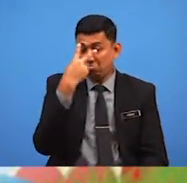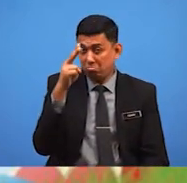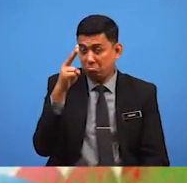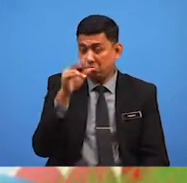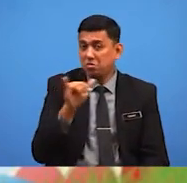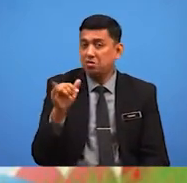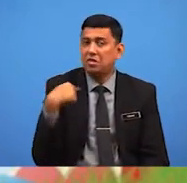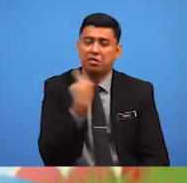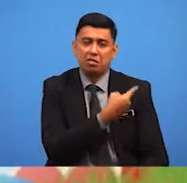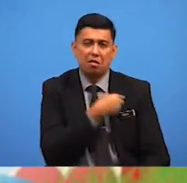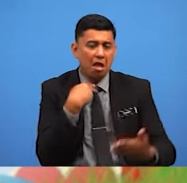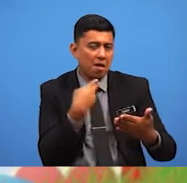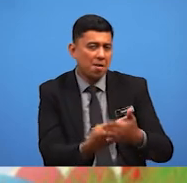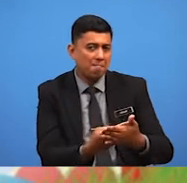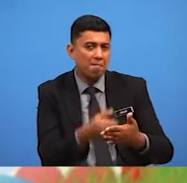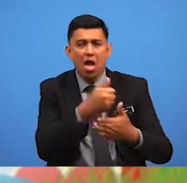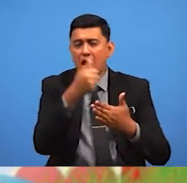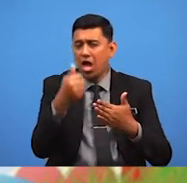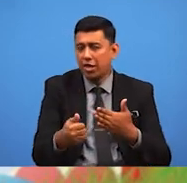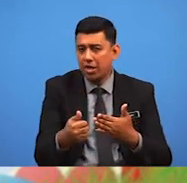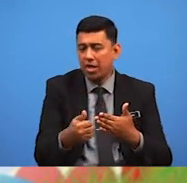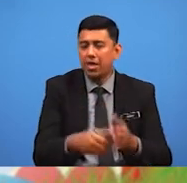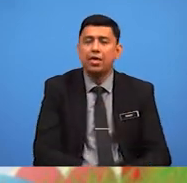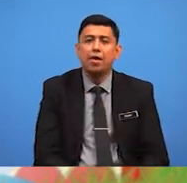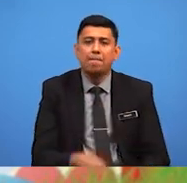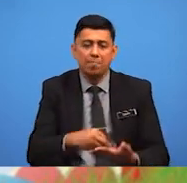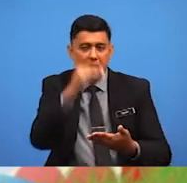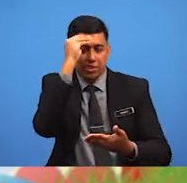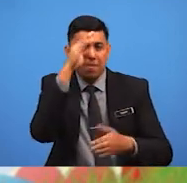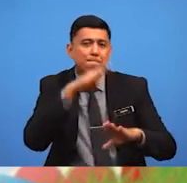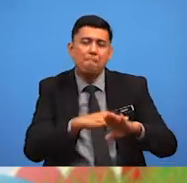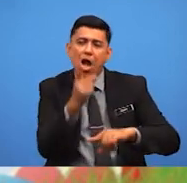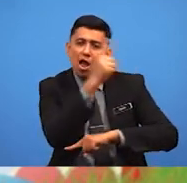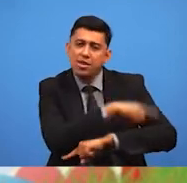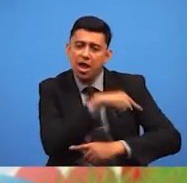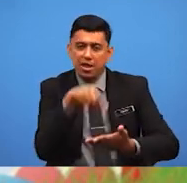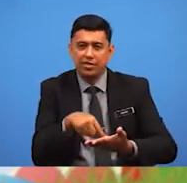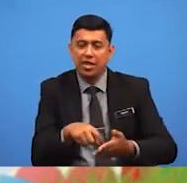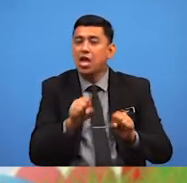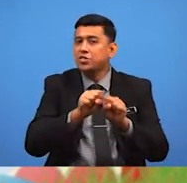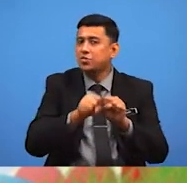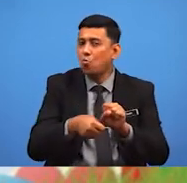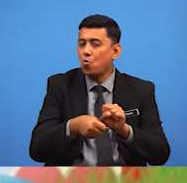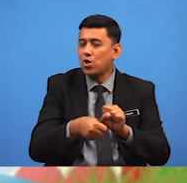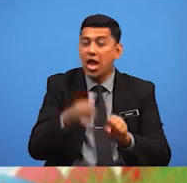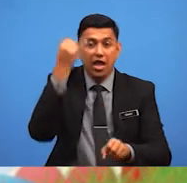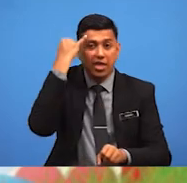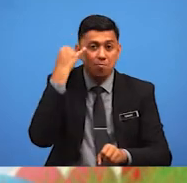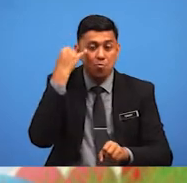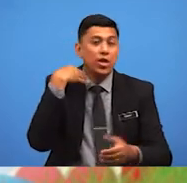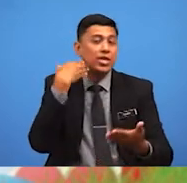Nampaknya kita telah hampir ke penghujung pembelajaran pada hari ini. Semoga ilmu